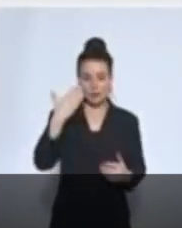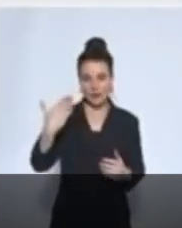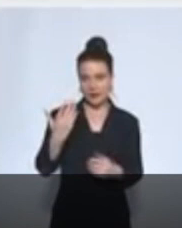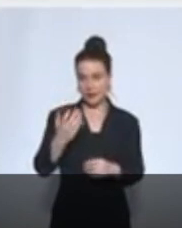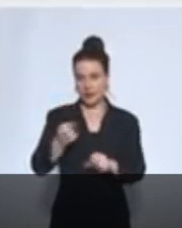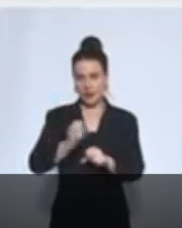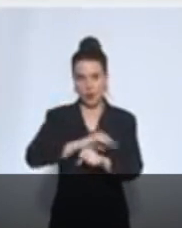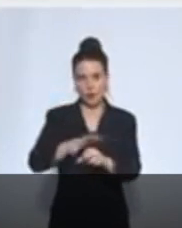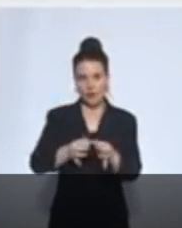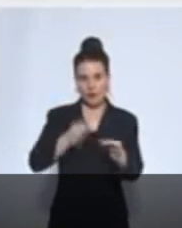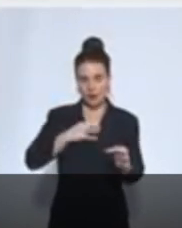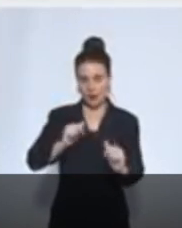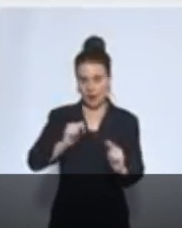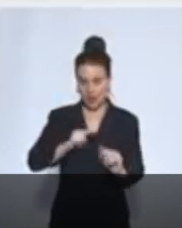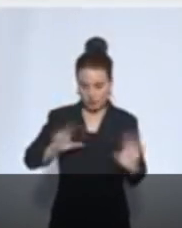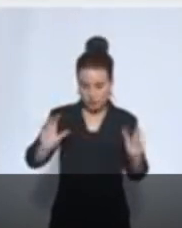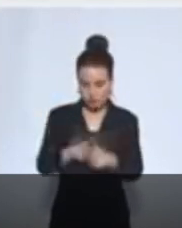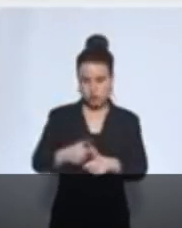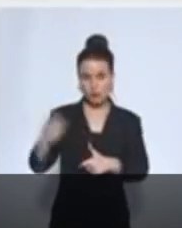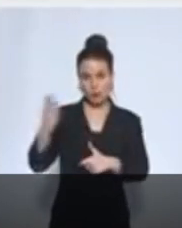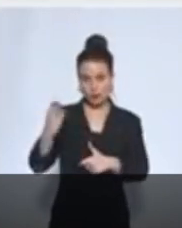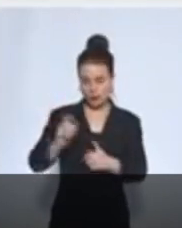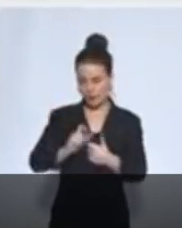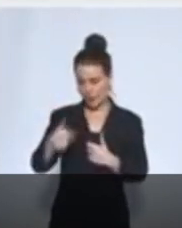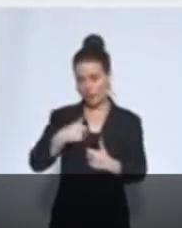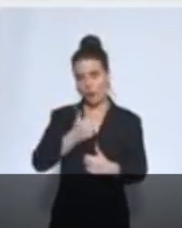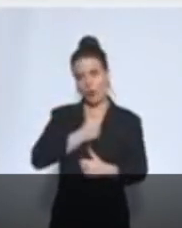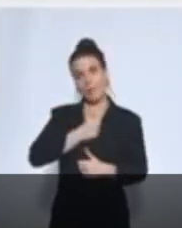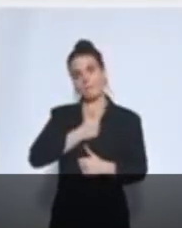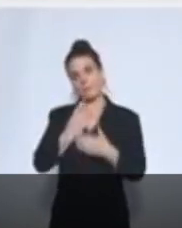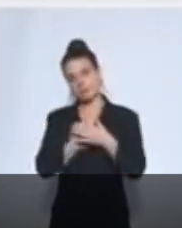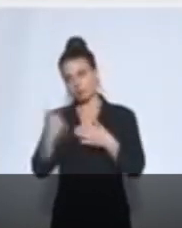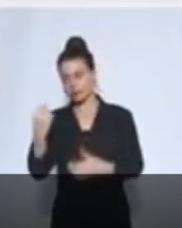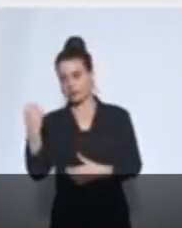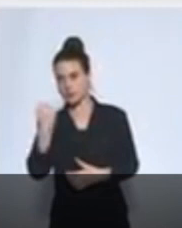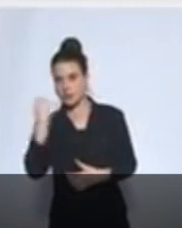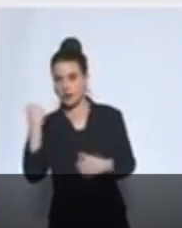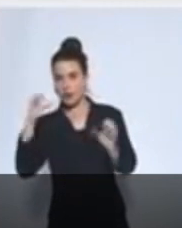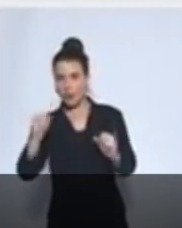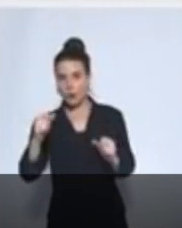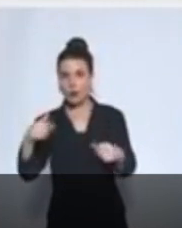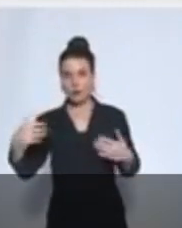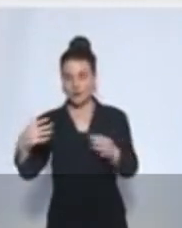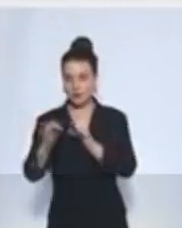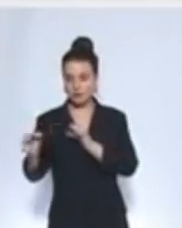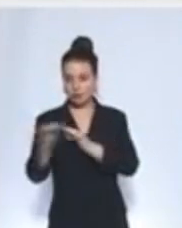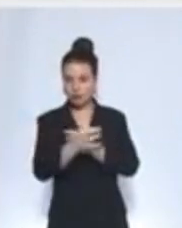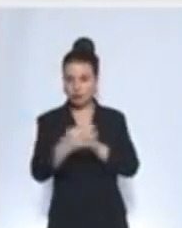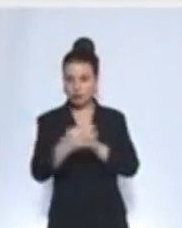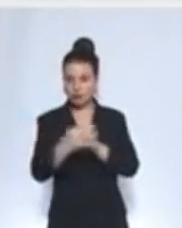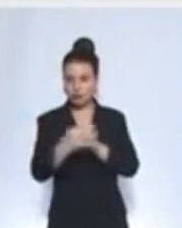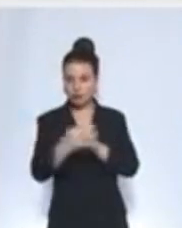pour ne pas diffuser le virus davantage encore. C'est la base de la lutte contre toute